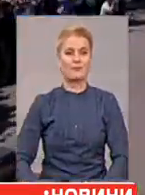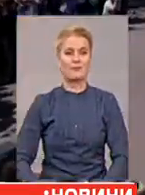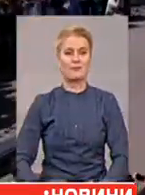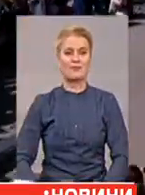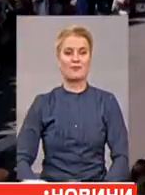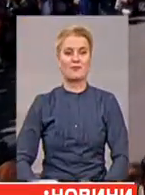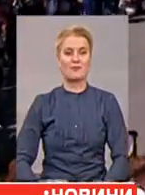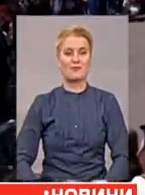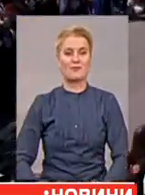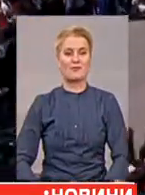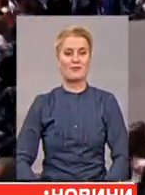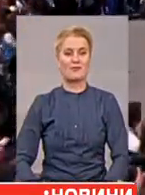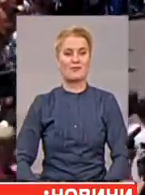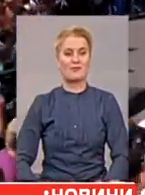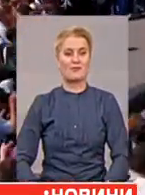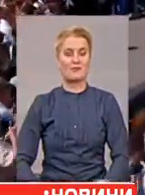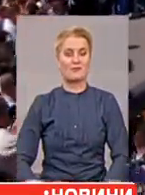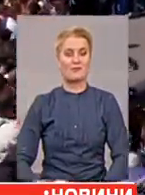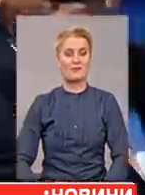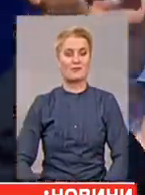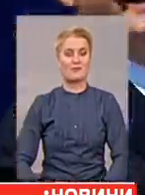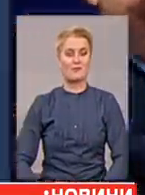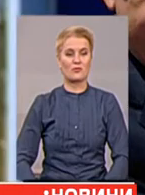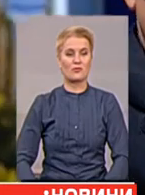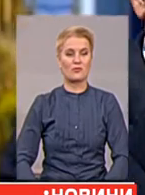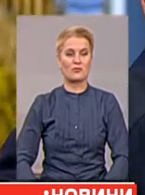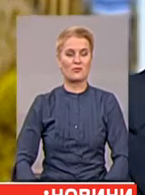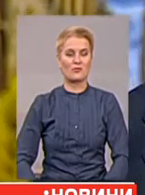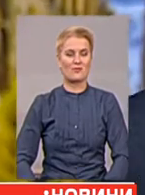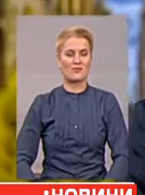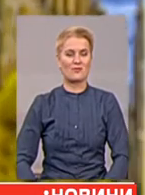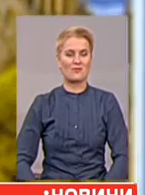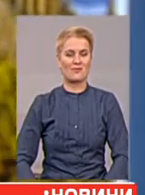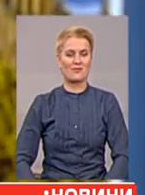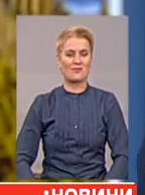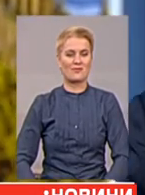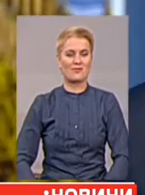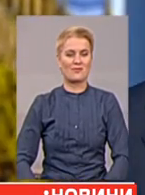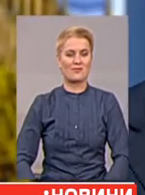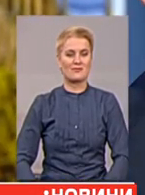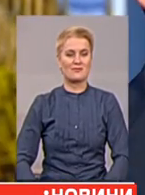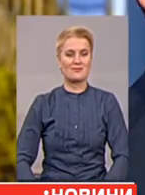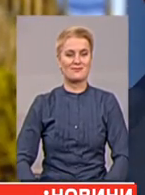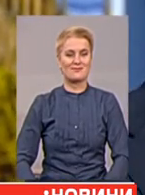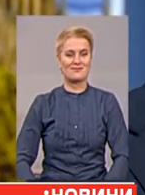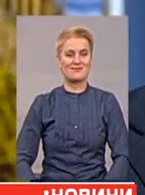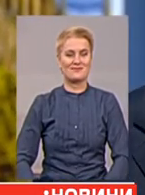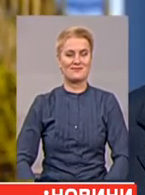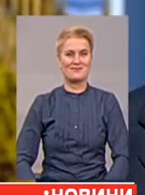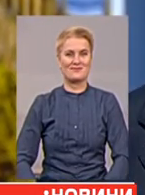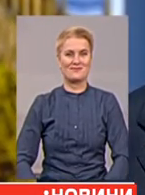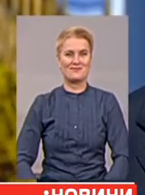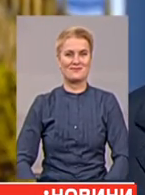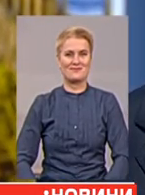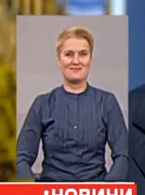Ми присвячені сполу з нашими западними сусідами. За їх підпори Україна буде моць в чонайкращій добі реалізувати